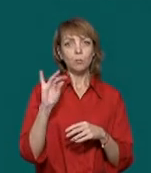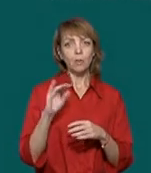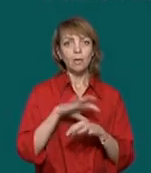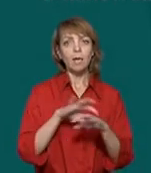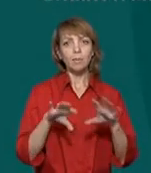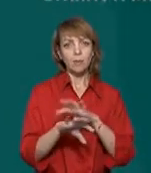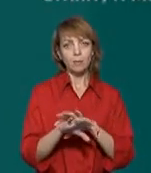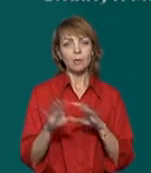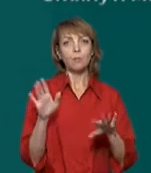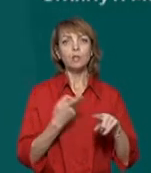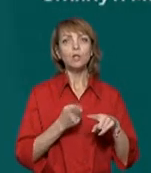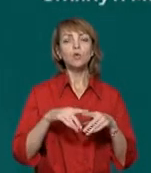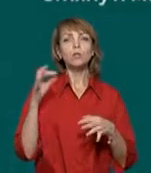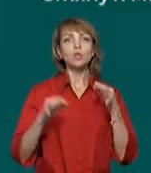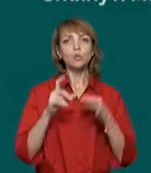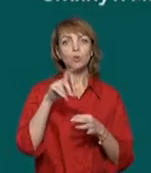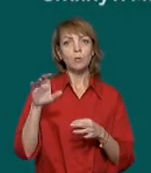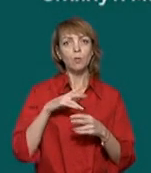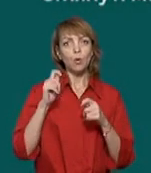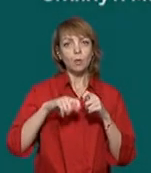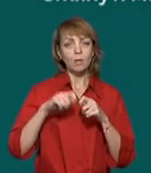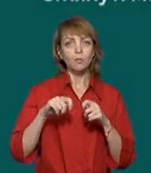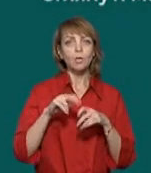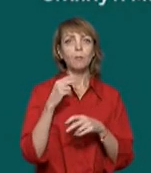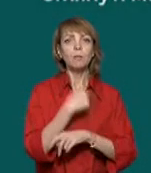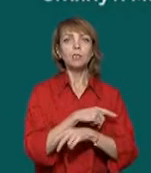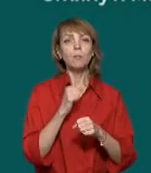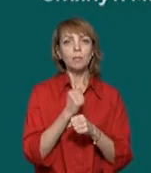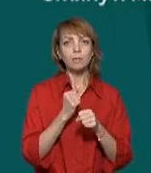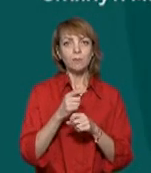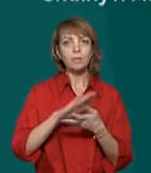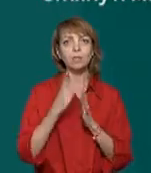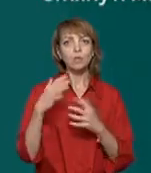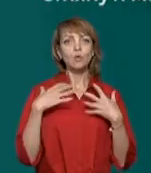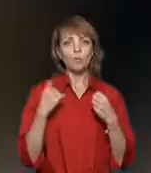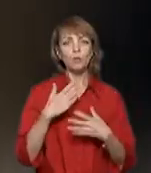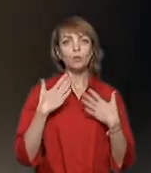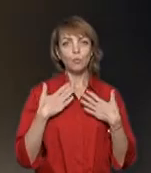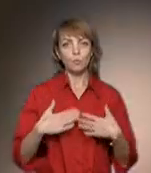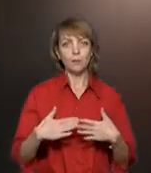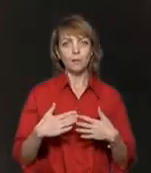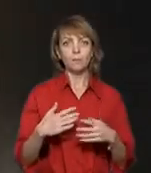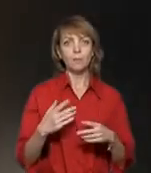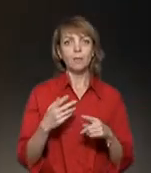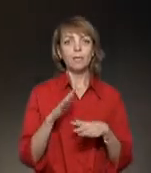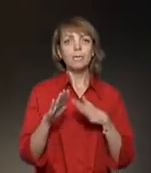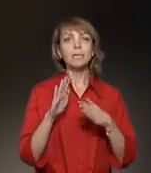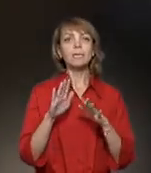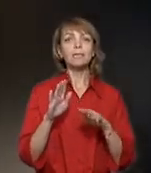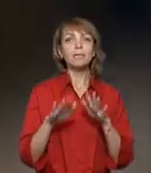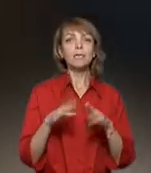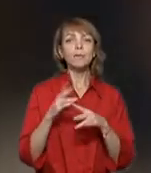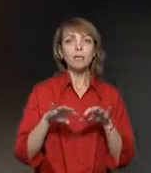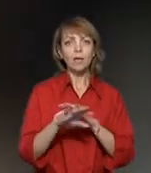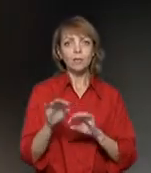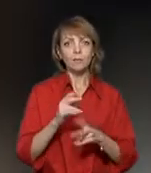кайданки. Після цього засуджені були оглянуті медичними працівниками. Стан їх здоров'я задовільний. Сліди від кайданів залишились.